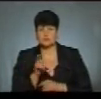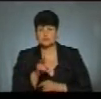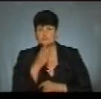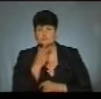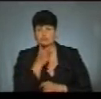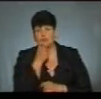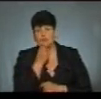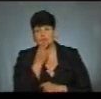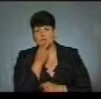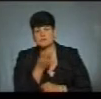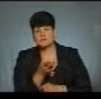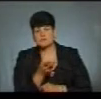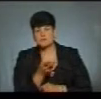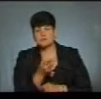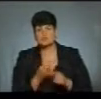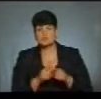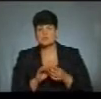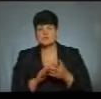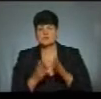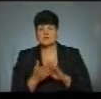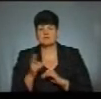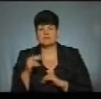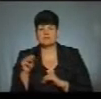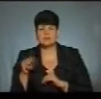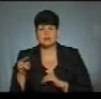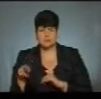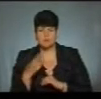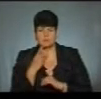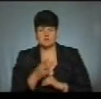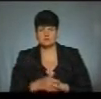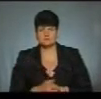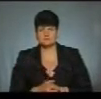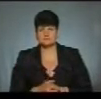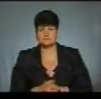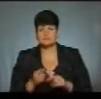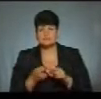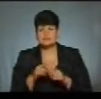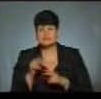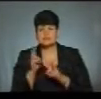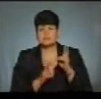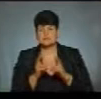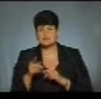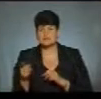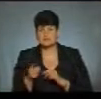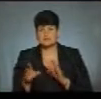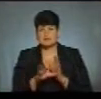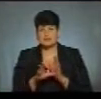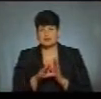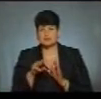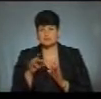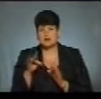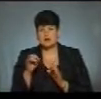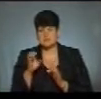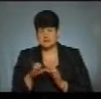то цю ситуацію ДТП то я вже бачив. Це підприємство «Тернопіль Електротранс».